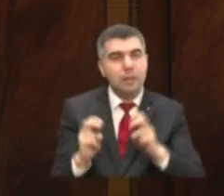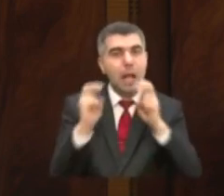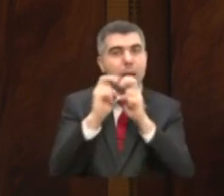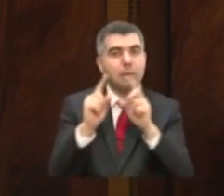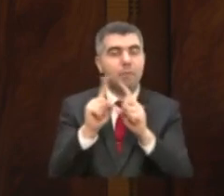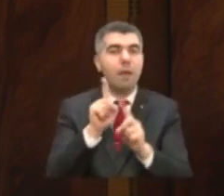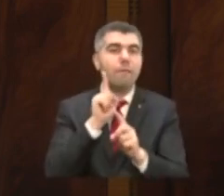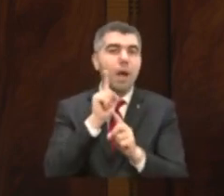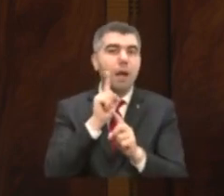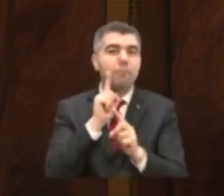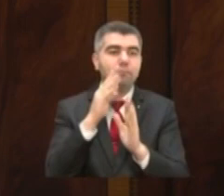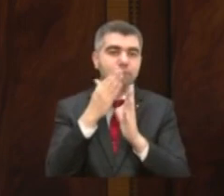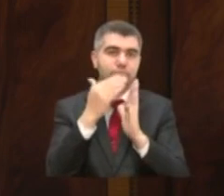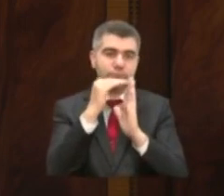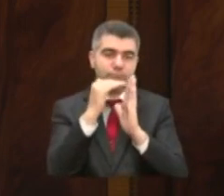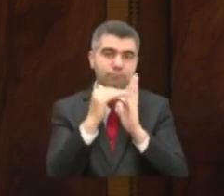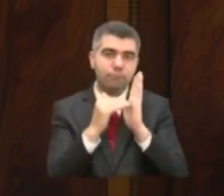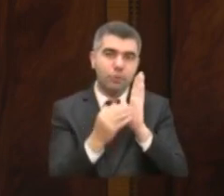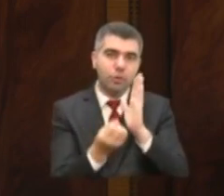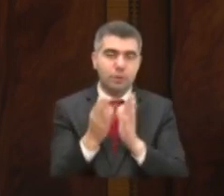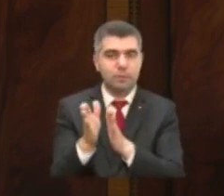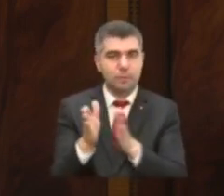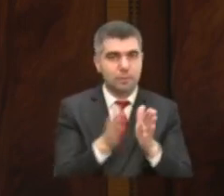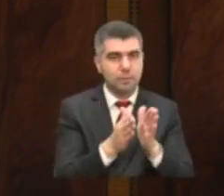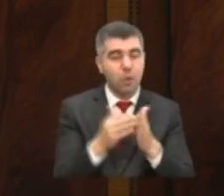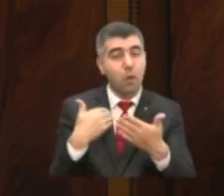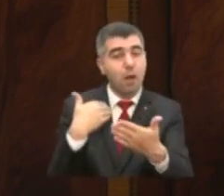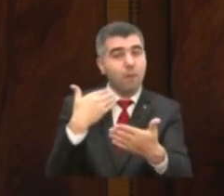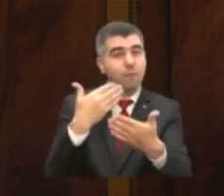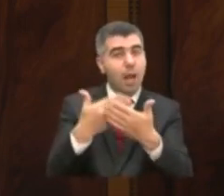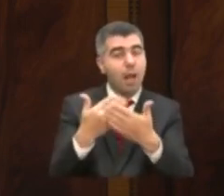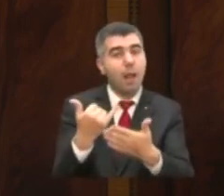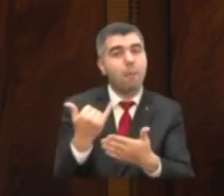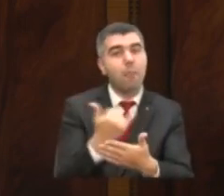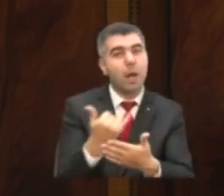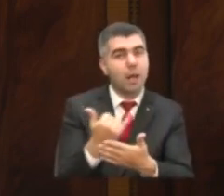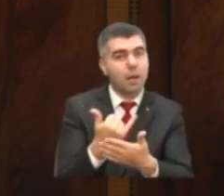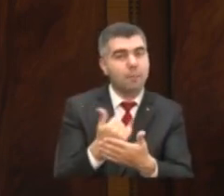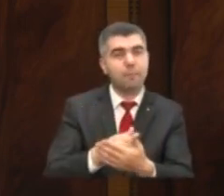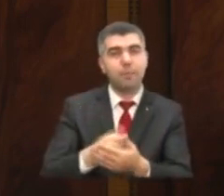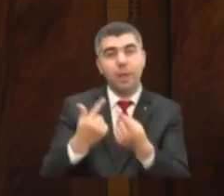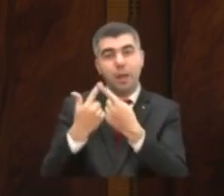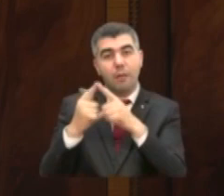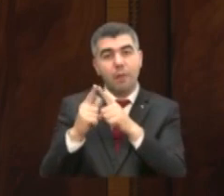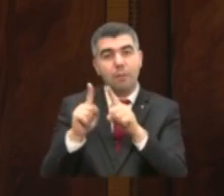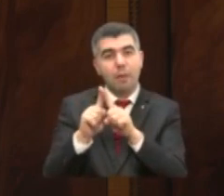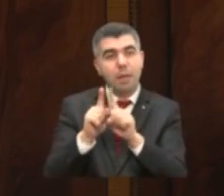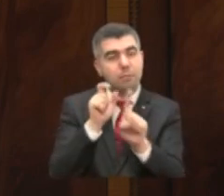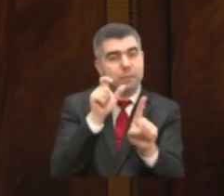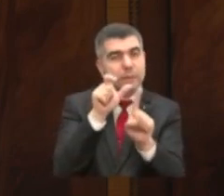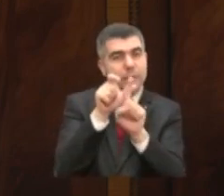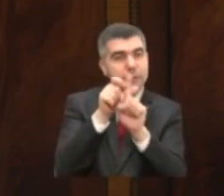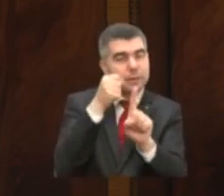سنويا. وأخيرا هناك محور مهم جدا، هو تطوير حكامة برامج الحماية